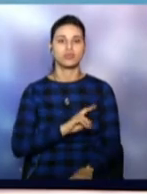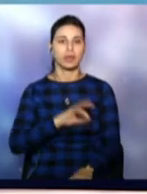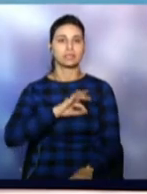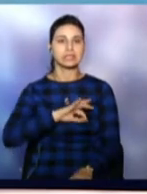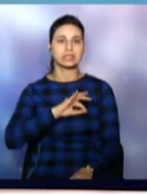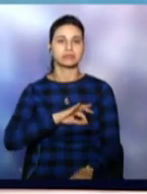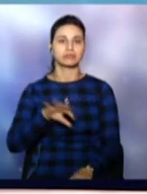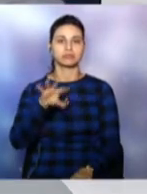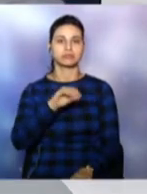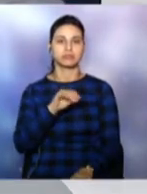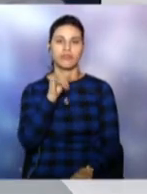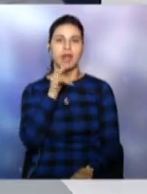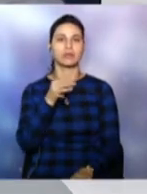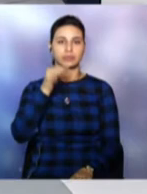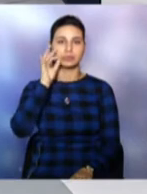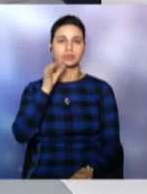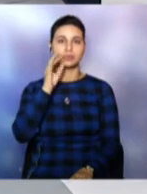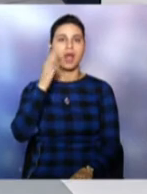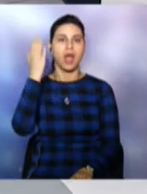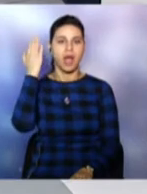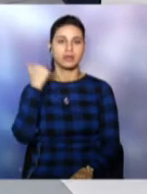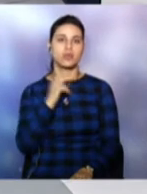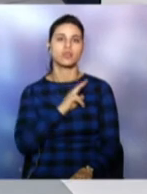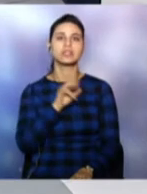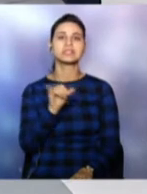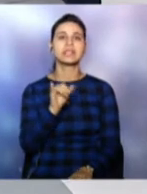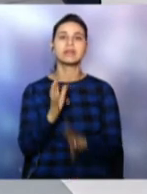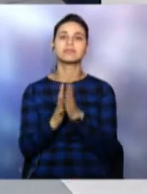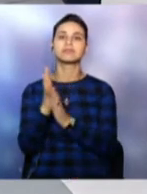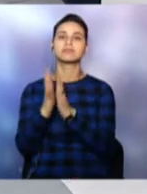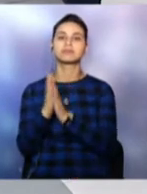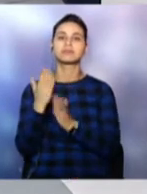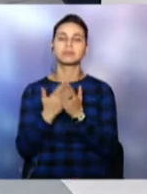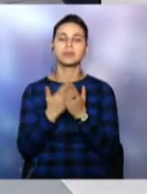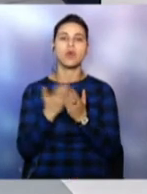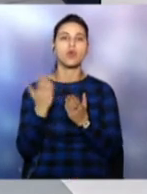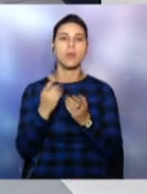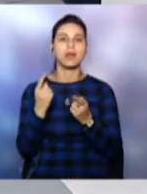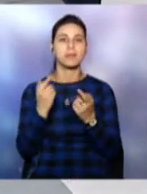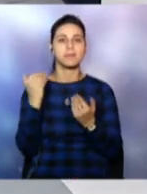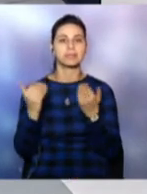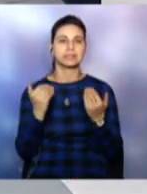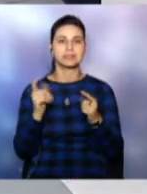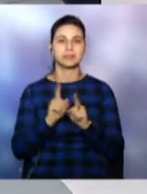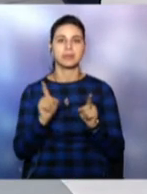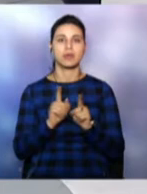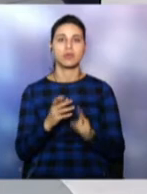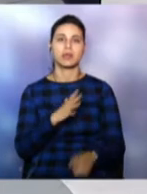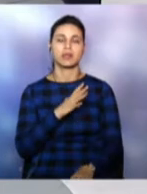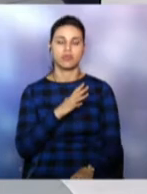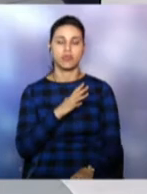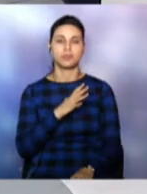თუ ადრე ალბათ იყენებდნენ იმის მიხედვით, თუ სად რა იზრდებოდა და სად რომელი მცენარე